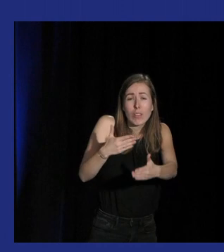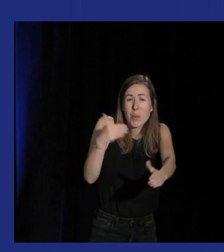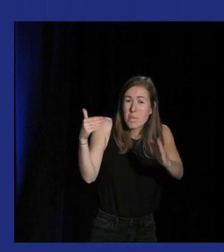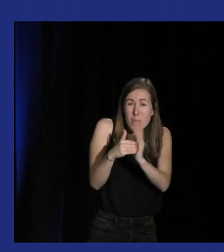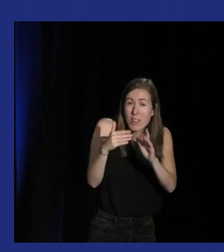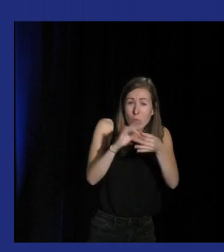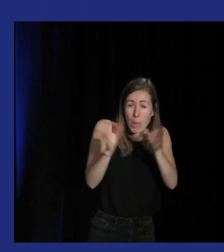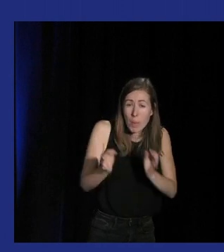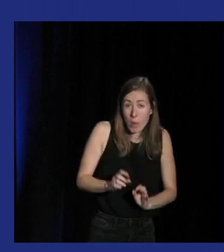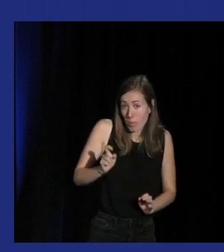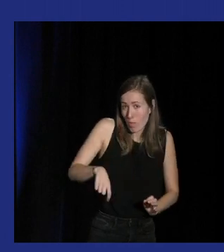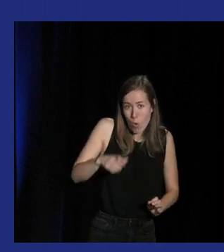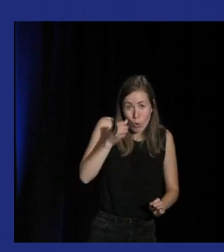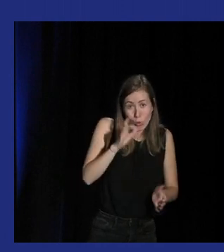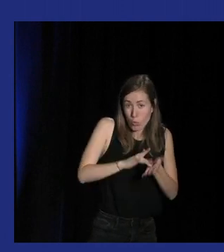soit tester